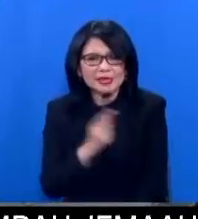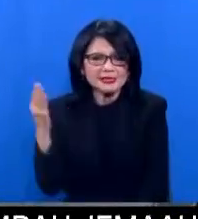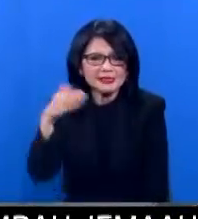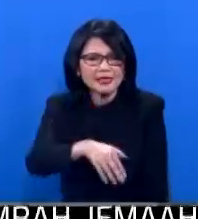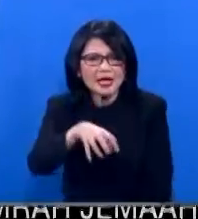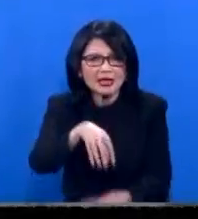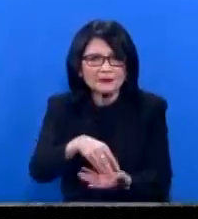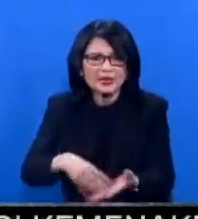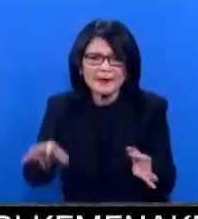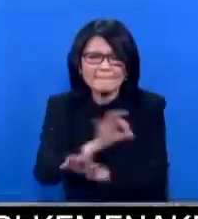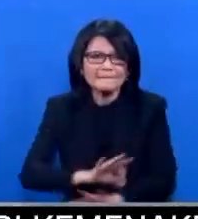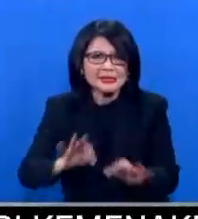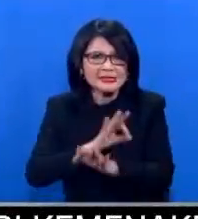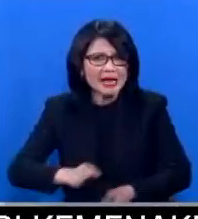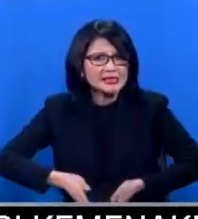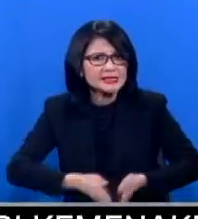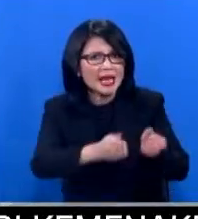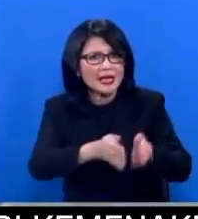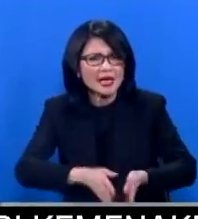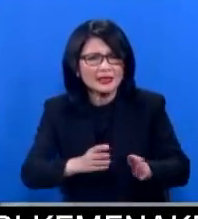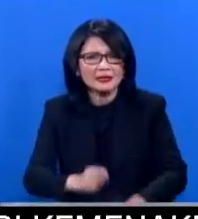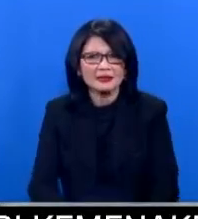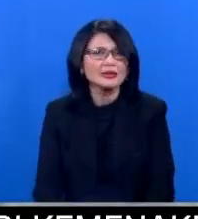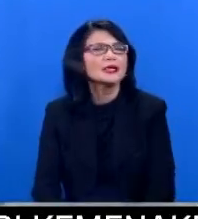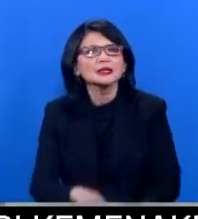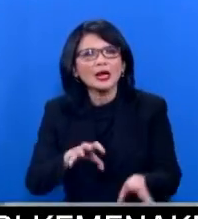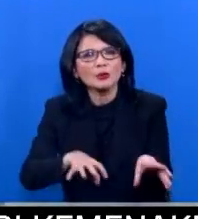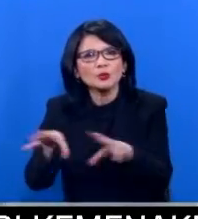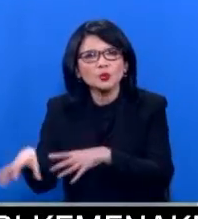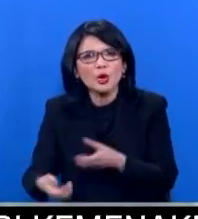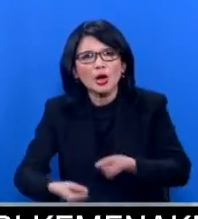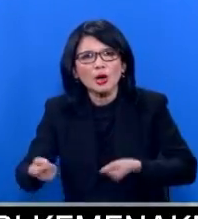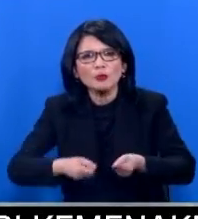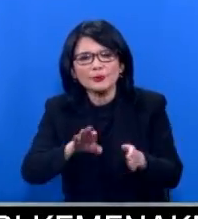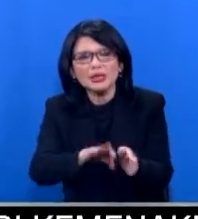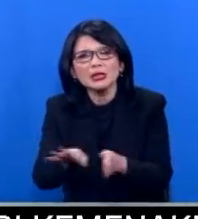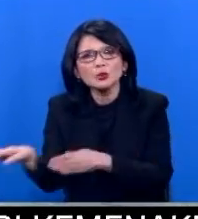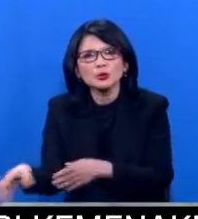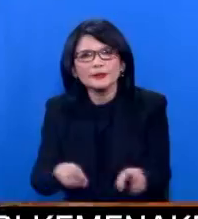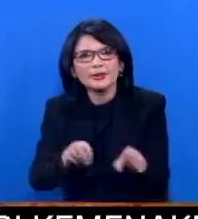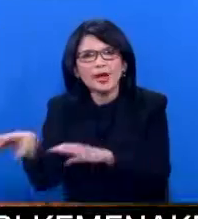lokasi membersihkan jalanan dari pohon yang tumbang serta mengevakuasi kendaraan yang rusak.